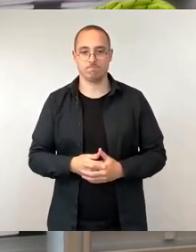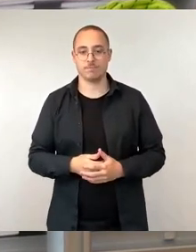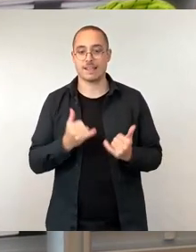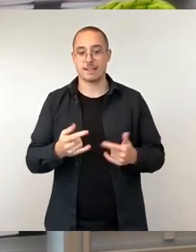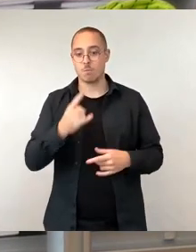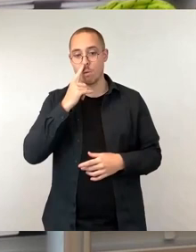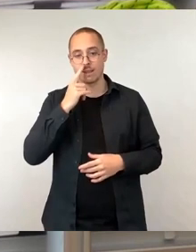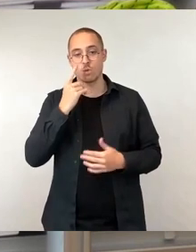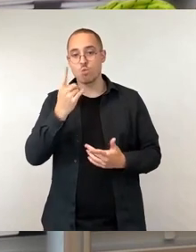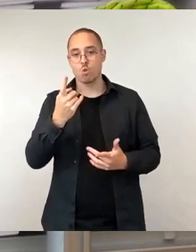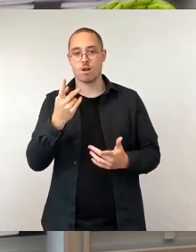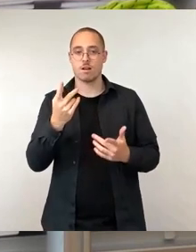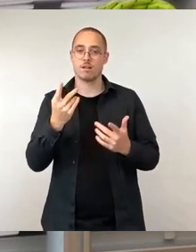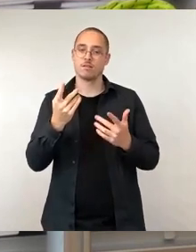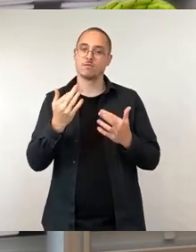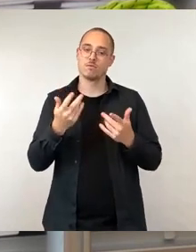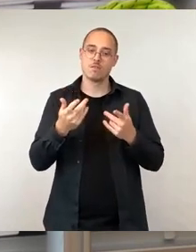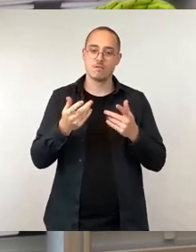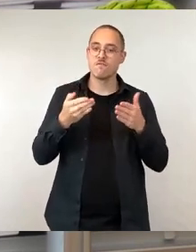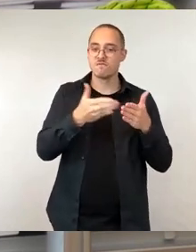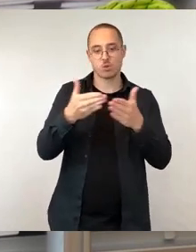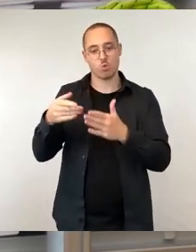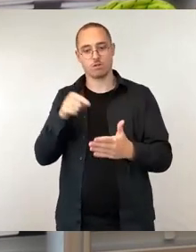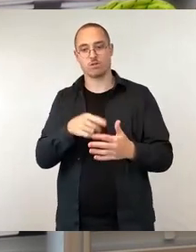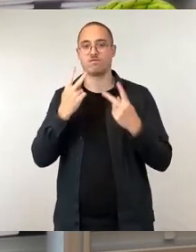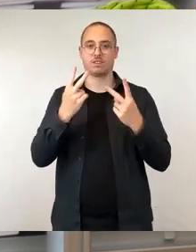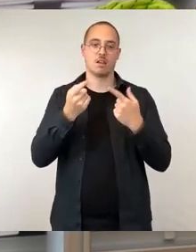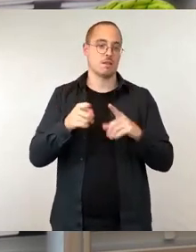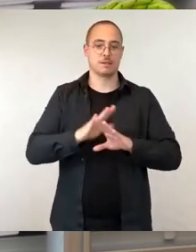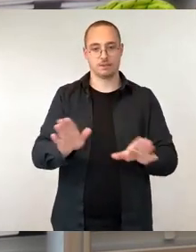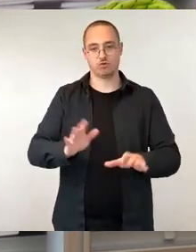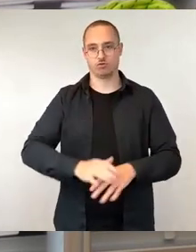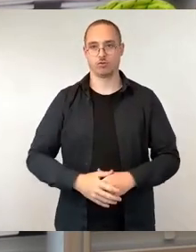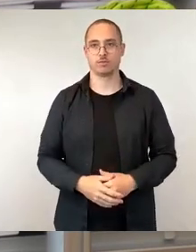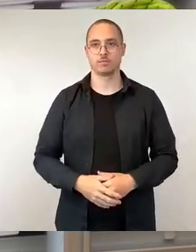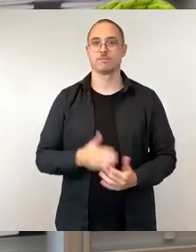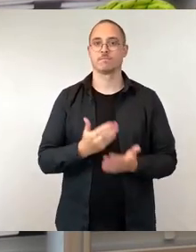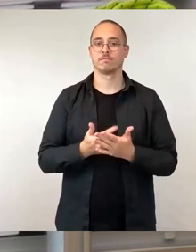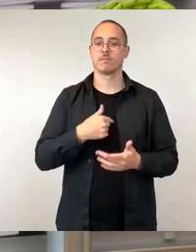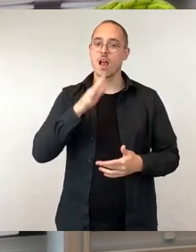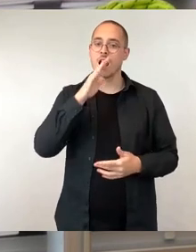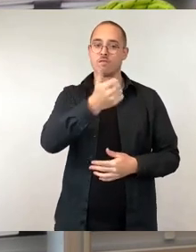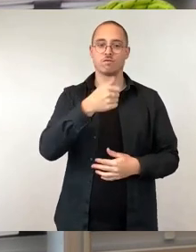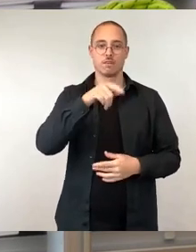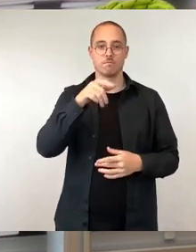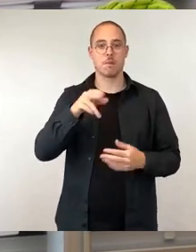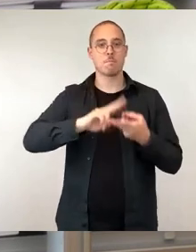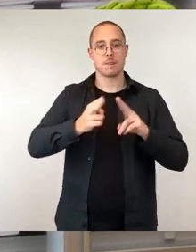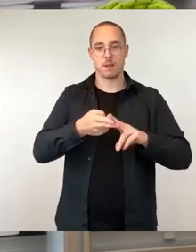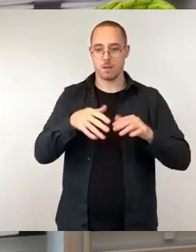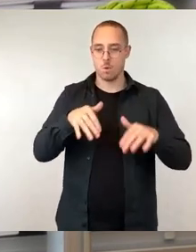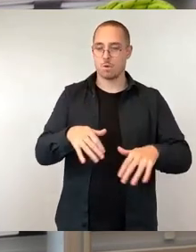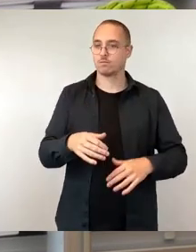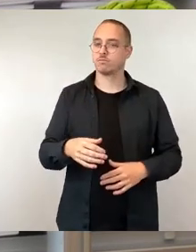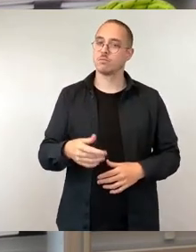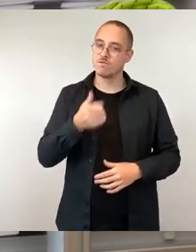unseren Antrag formuliert, 11 Mitglieder. Lassen Sie uns dem Bürger zeigen, dass wir auch auf deren Steuergelder achten. Und aus dem Grund wäre